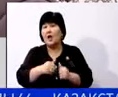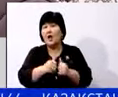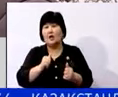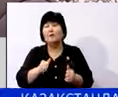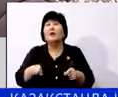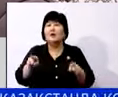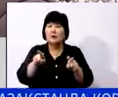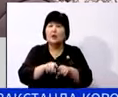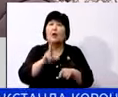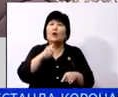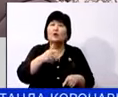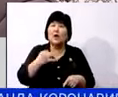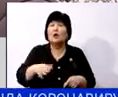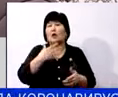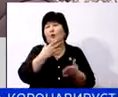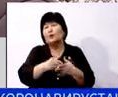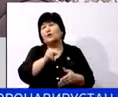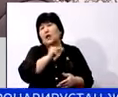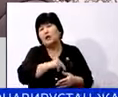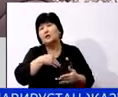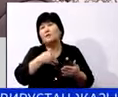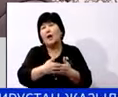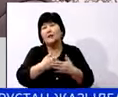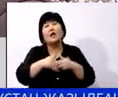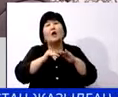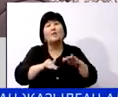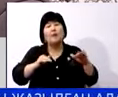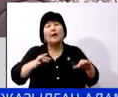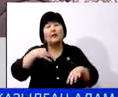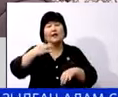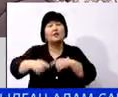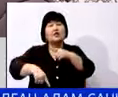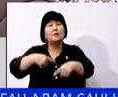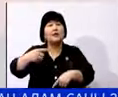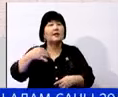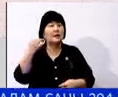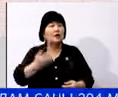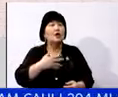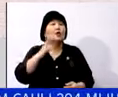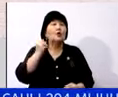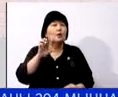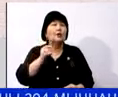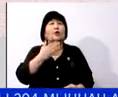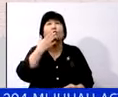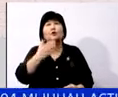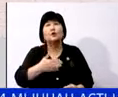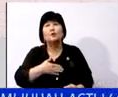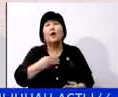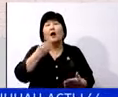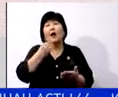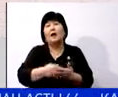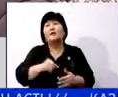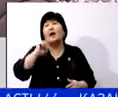құдандалы құдағай болып, өздерінің қызметін атқарып, балаларының немерелерінің қызығын көріп, шөбере сүйіп отырған